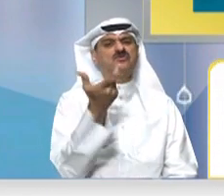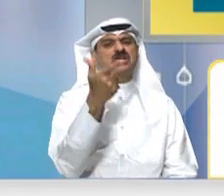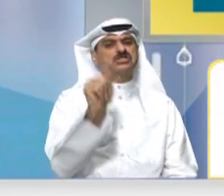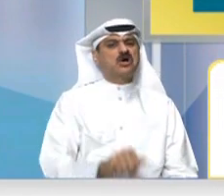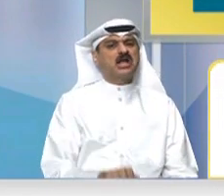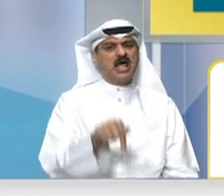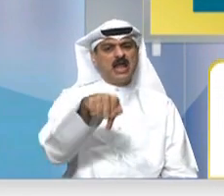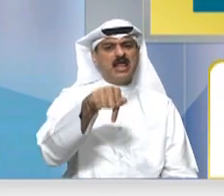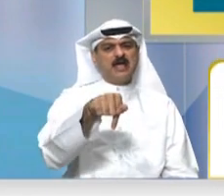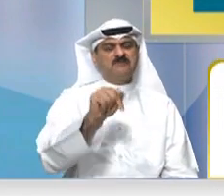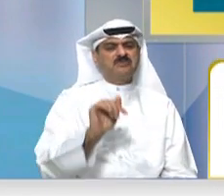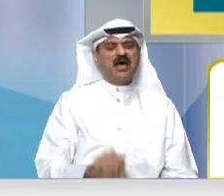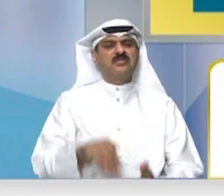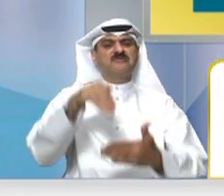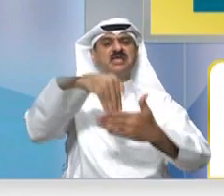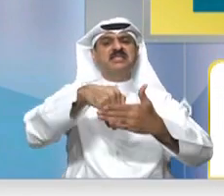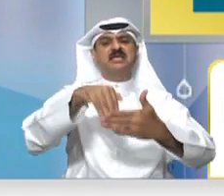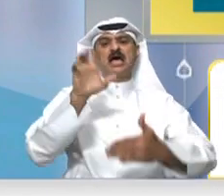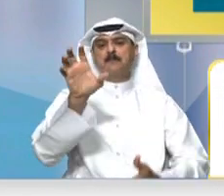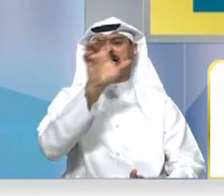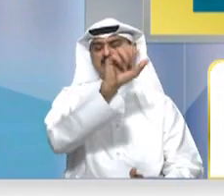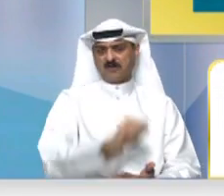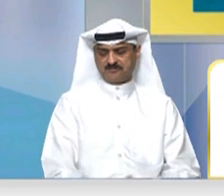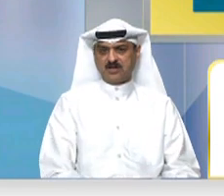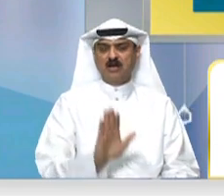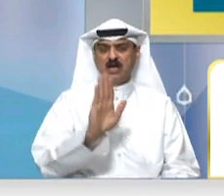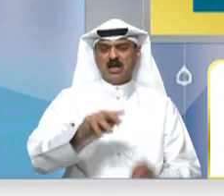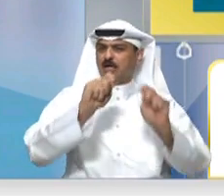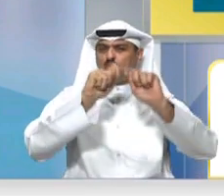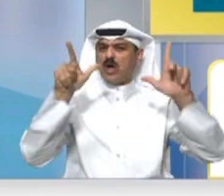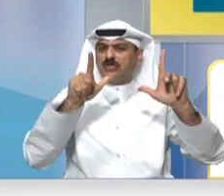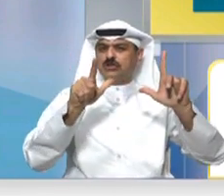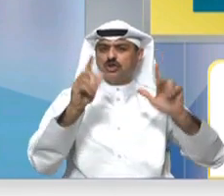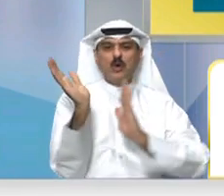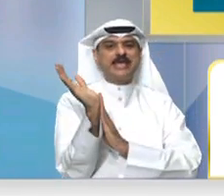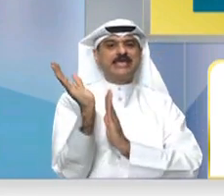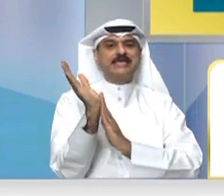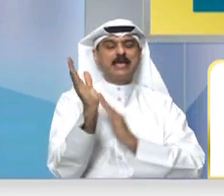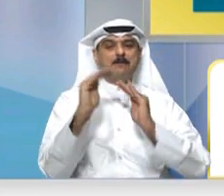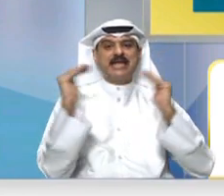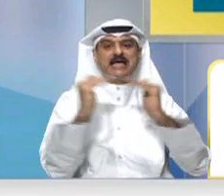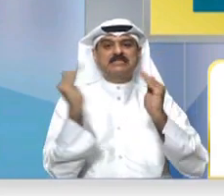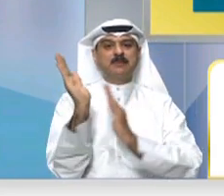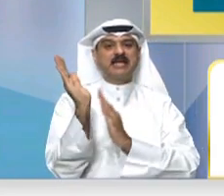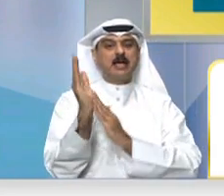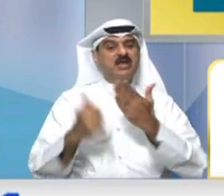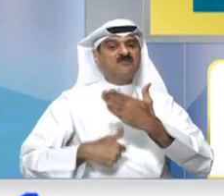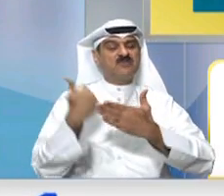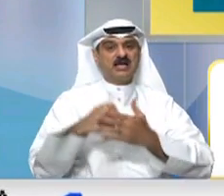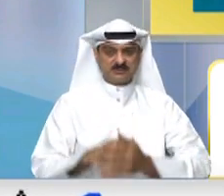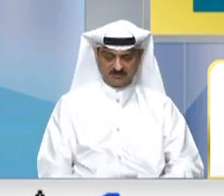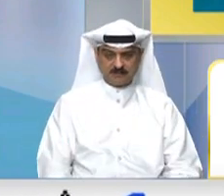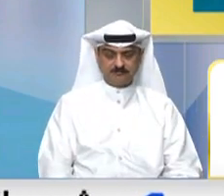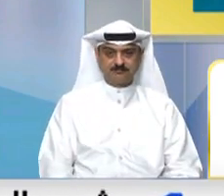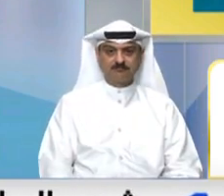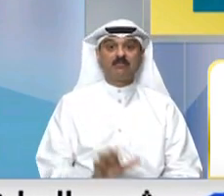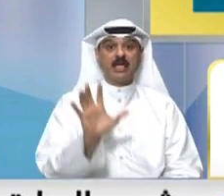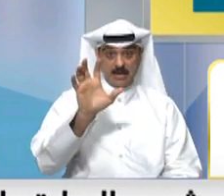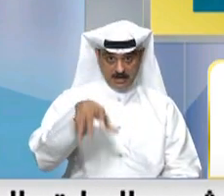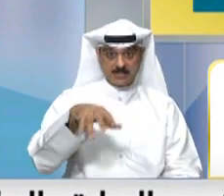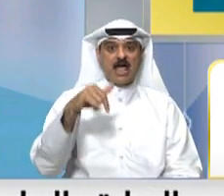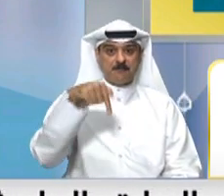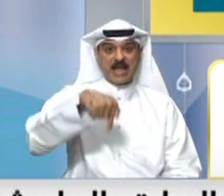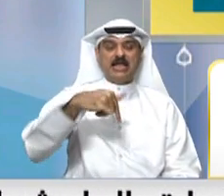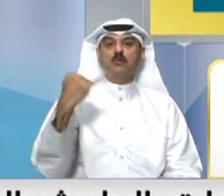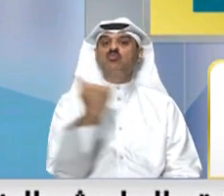استطلاعات الرأي التي أشارت إلى تقدم ملحوظ اليمين المتطرف؟ بالتأكيد، لأنه هناك متغير مهم جدا